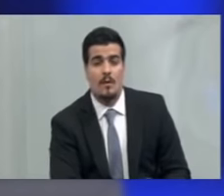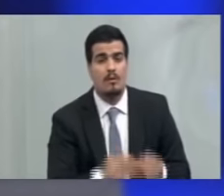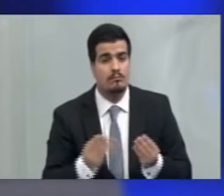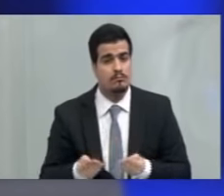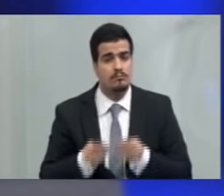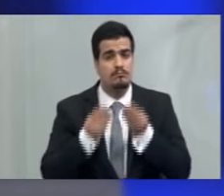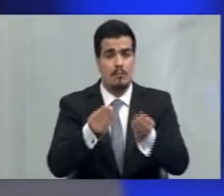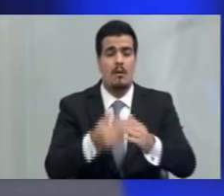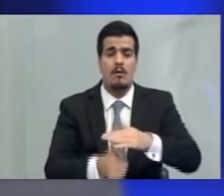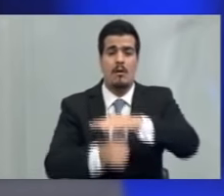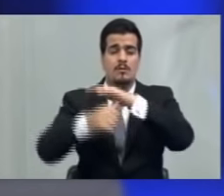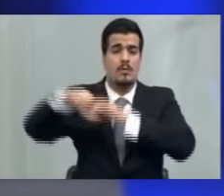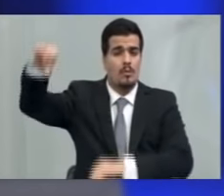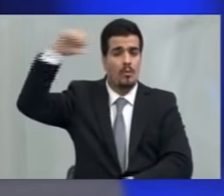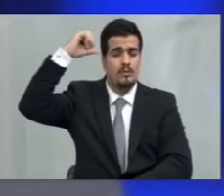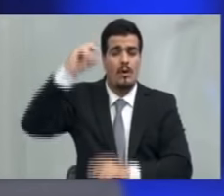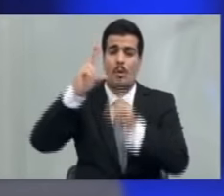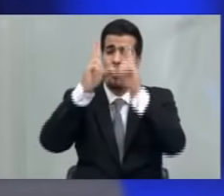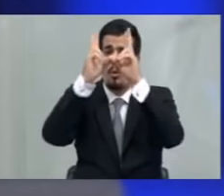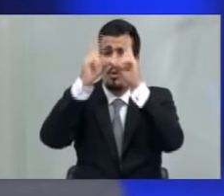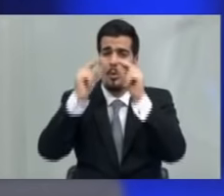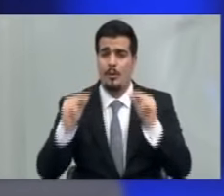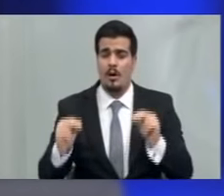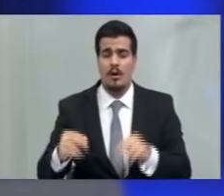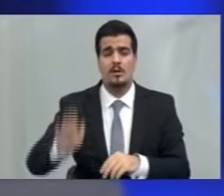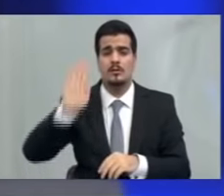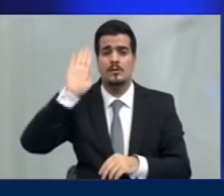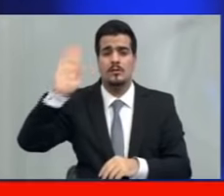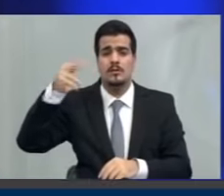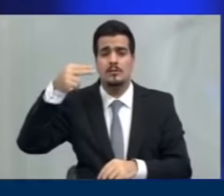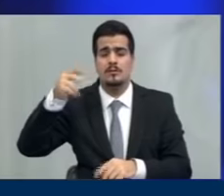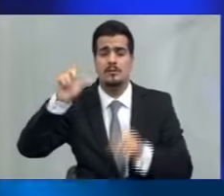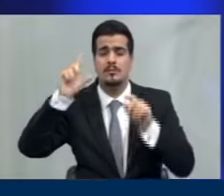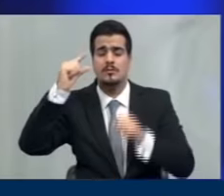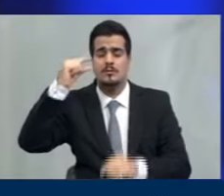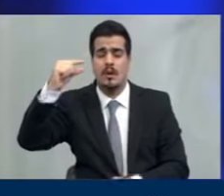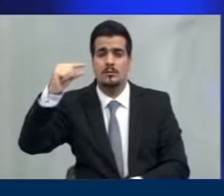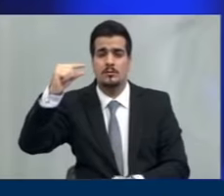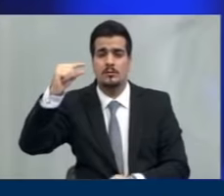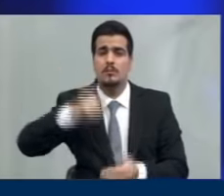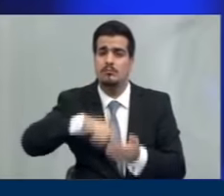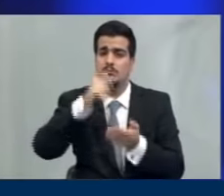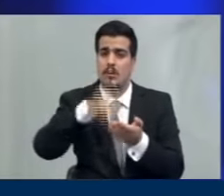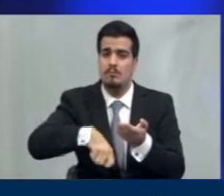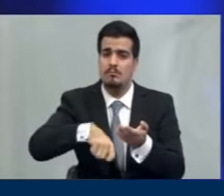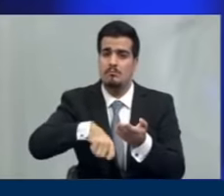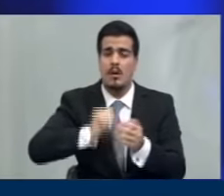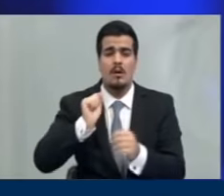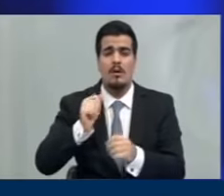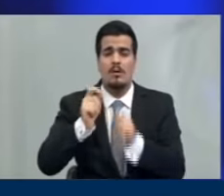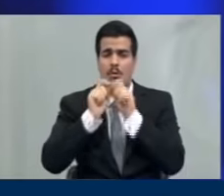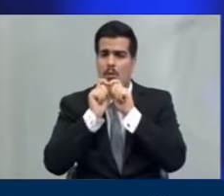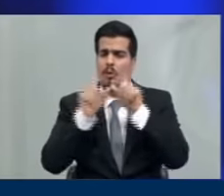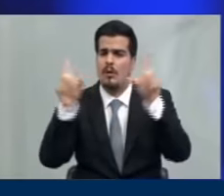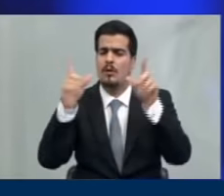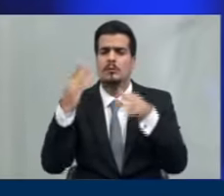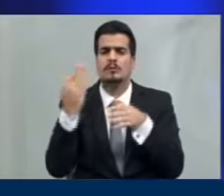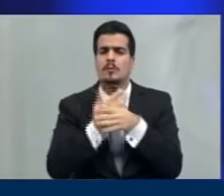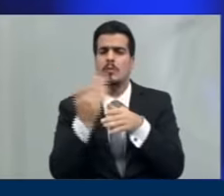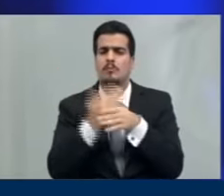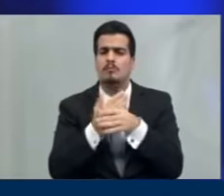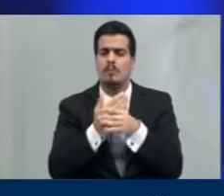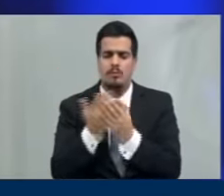قدم رئيس الوزراء اللبناني المكلف سعد الحريري تشكيلته الحكومية للرئيس ميشيل عون. الحريري أوضح أن عون